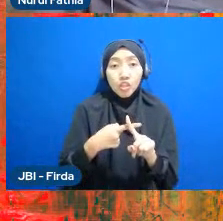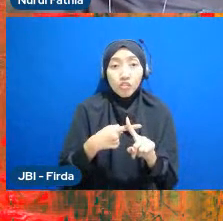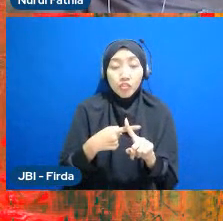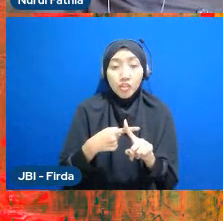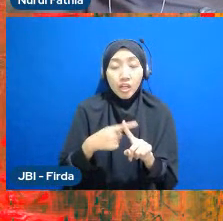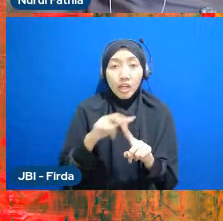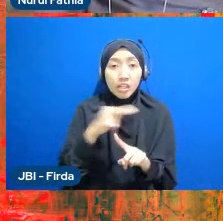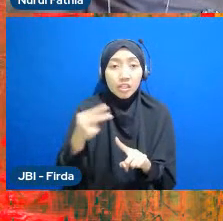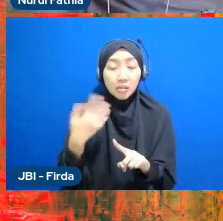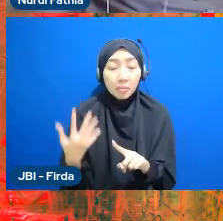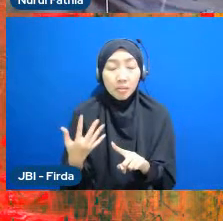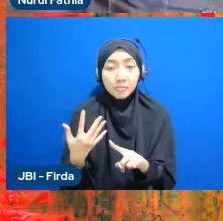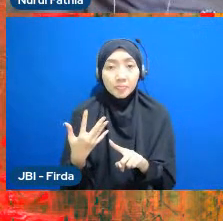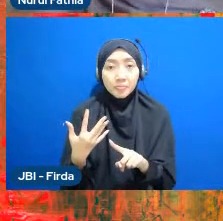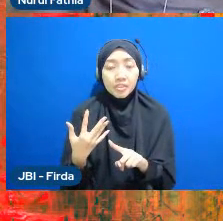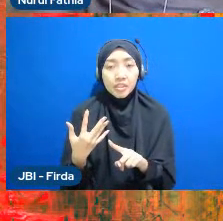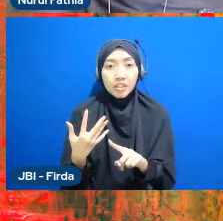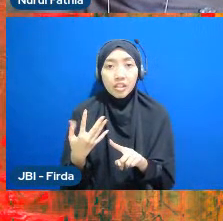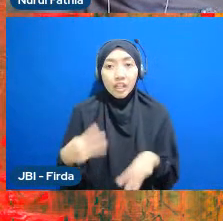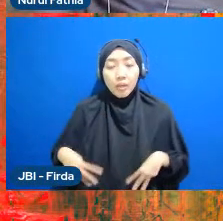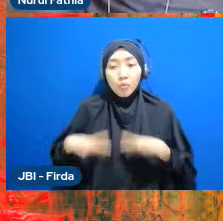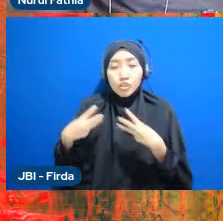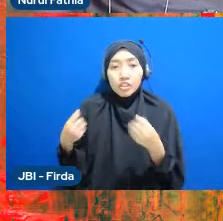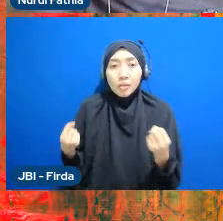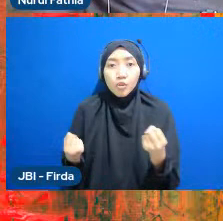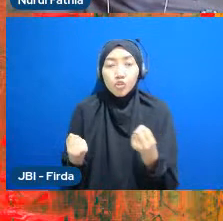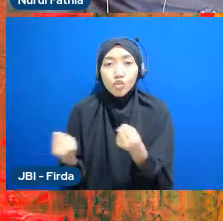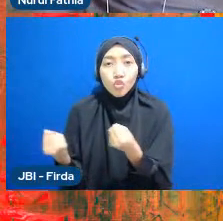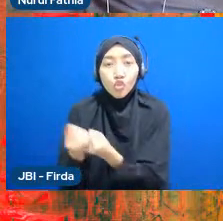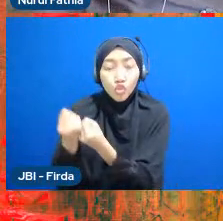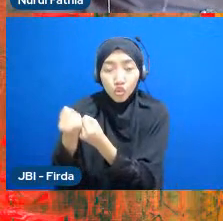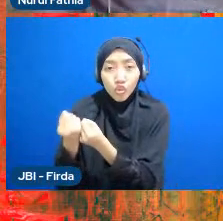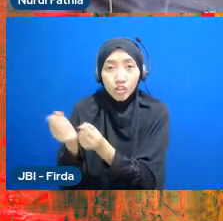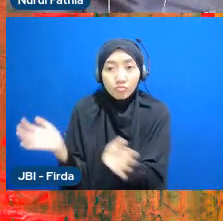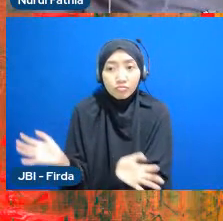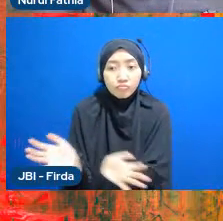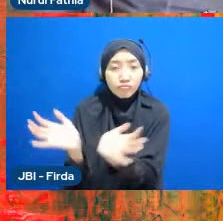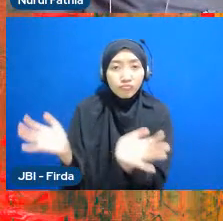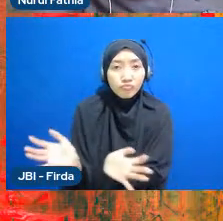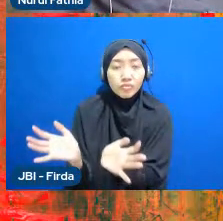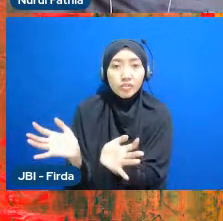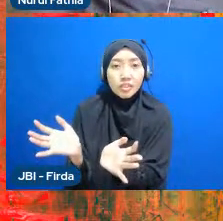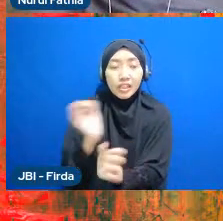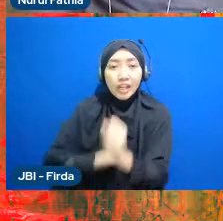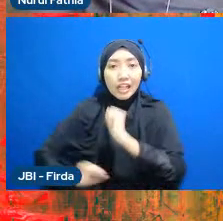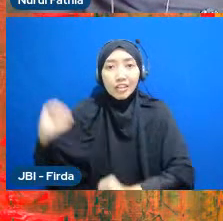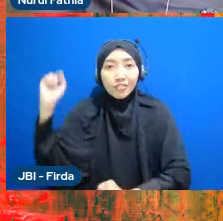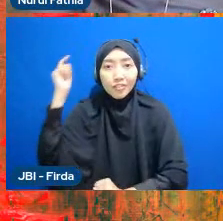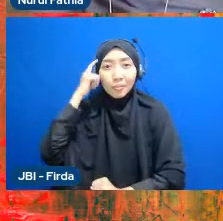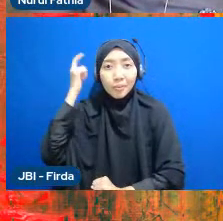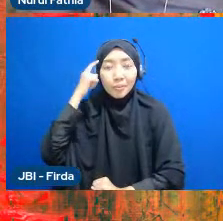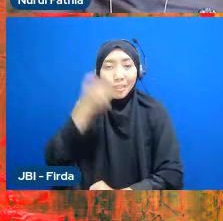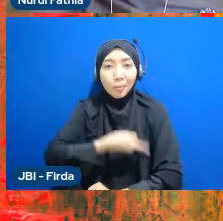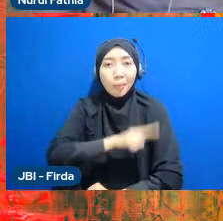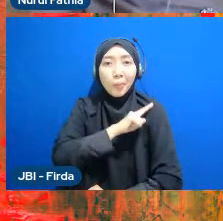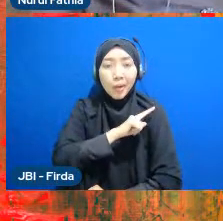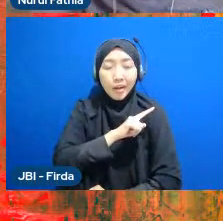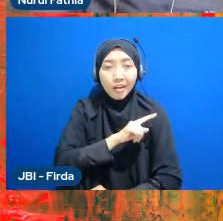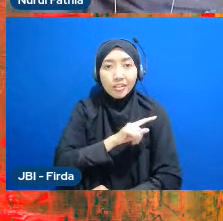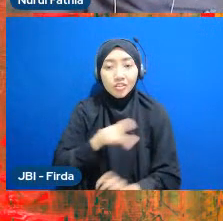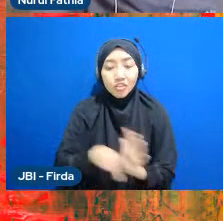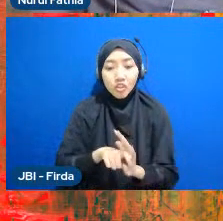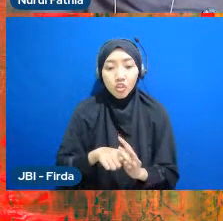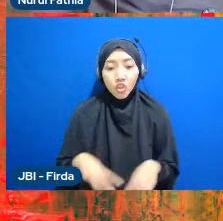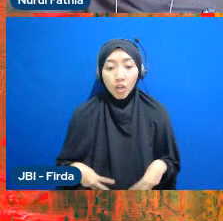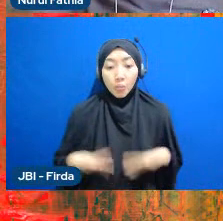adalah berarti emosi yang mendukung dan mendorong aktifnya kemampuan berpikir. Jadi kalau kita dalam situasi emosi